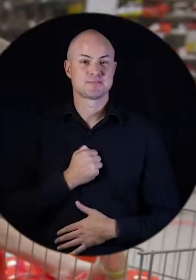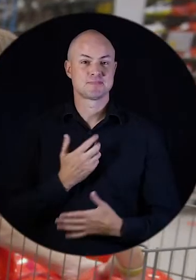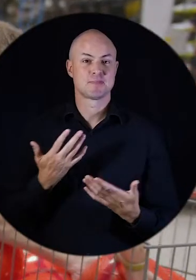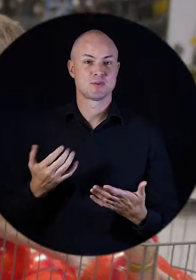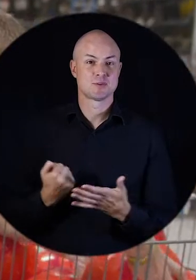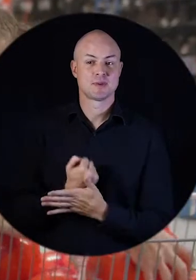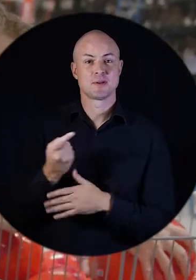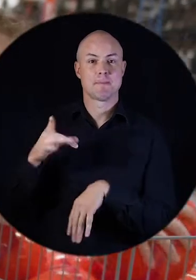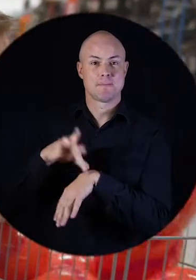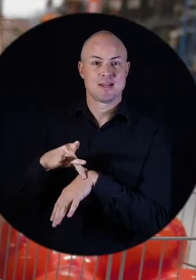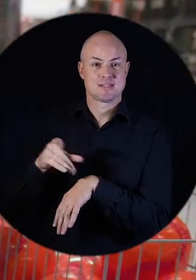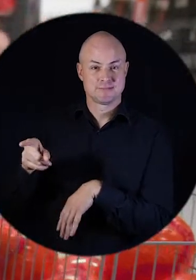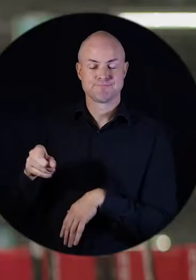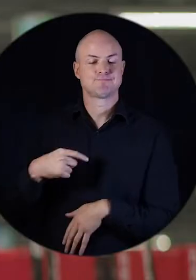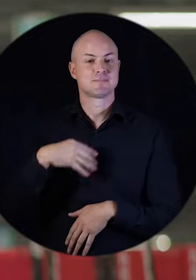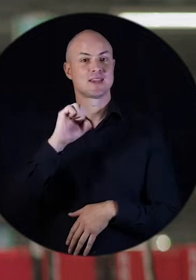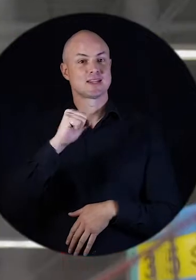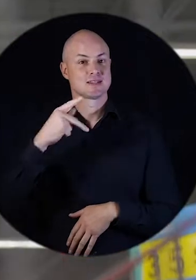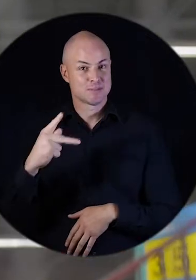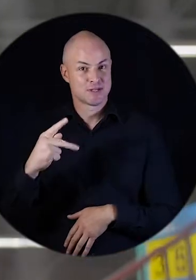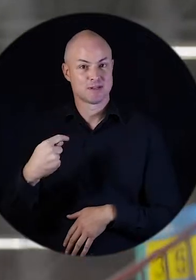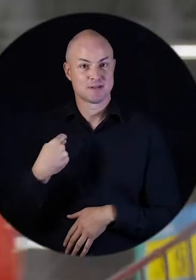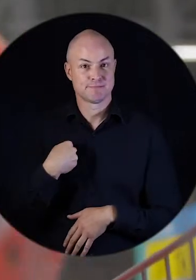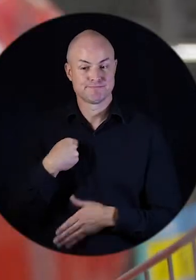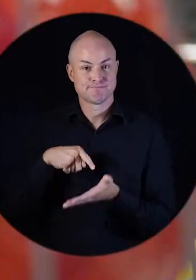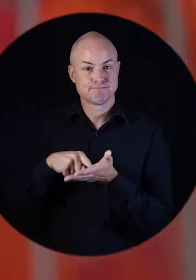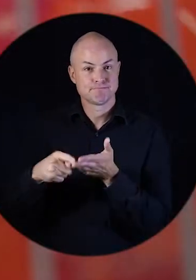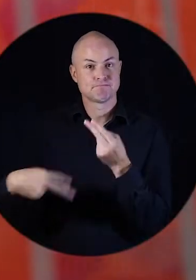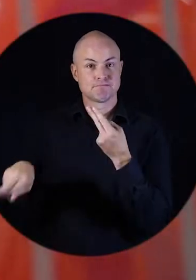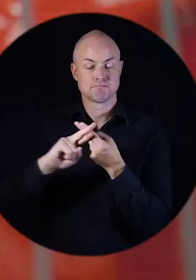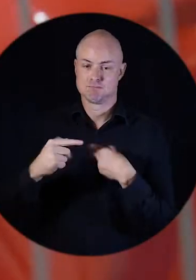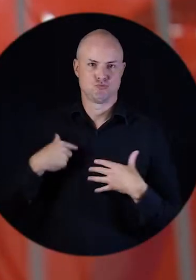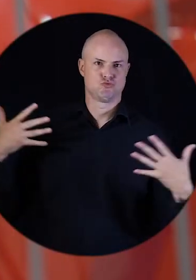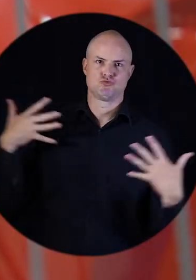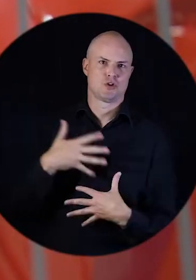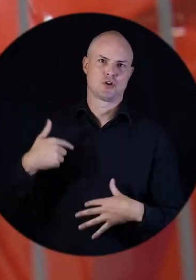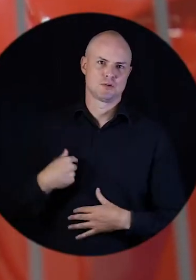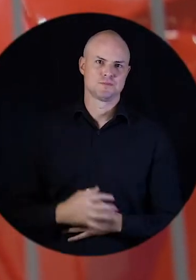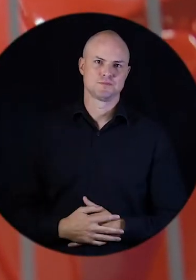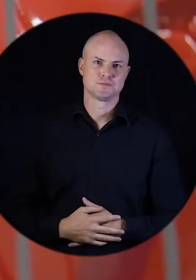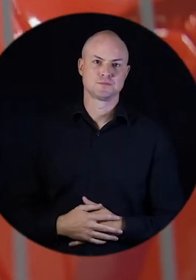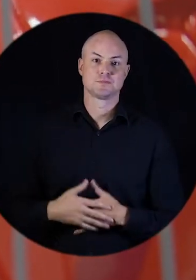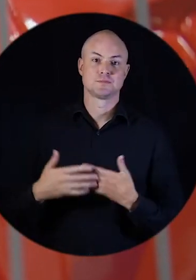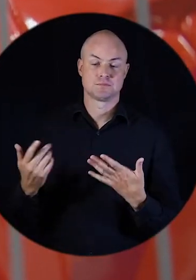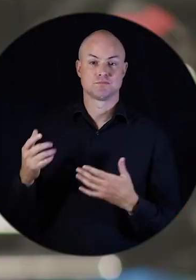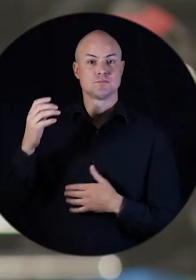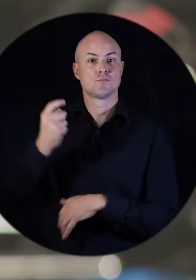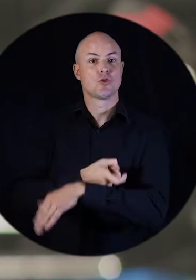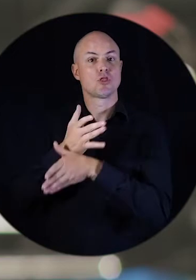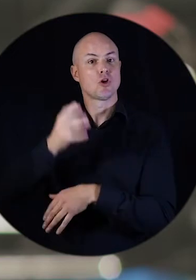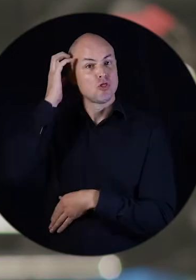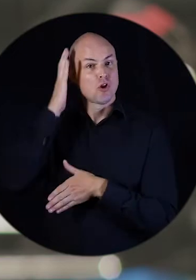Malheureusement, il y a eu une maladie. La sclérose en plaques, j'ai eu le diagnostic. Ça m'a tombé comme une tonne de briques. C'est le